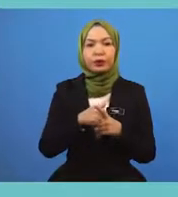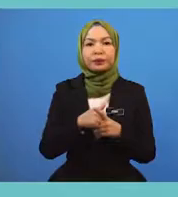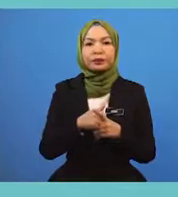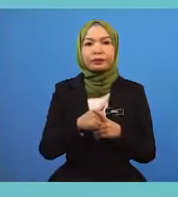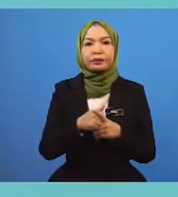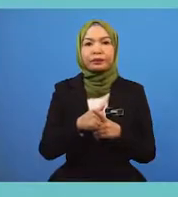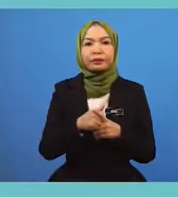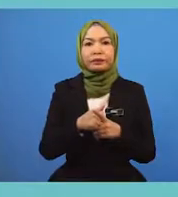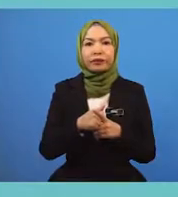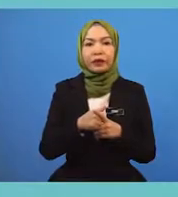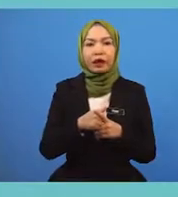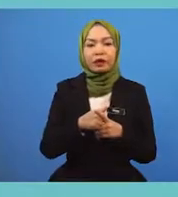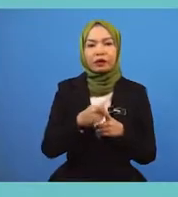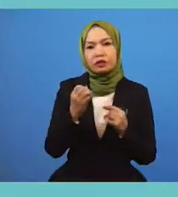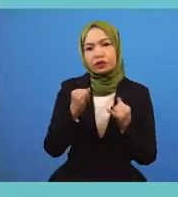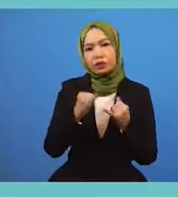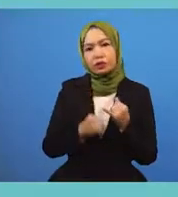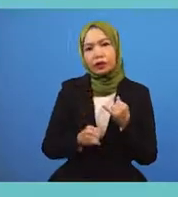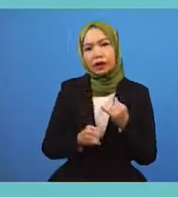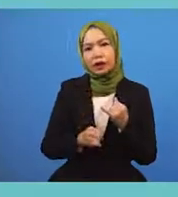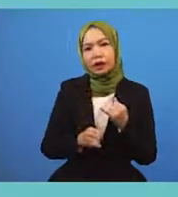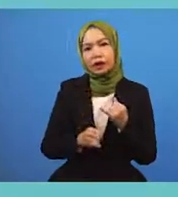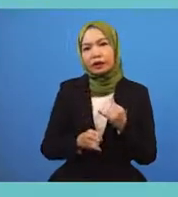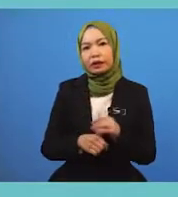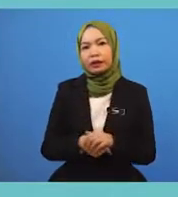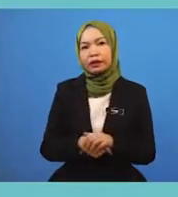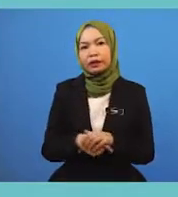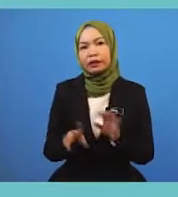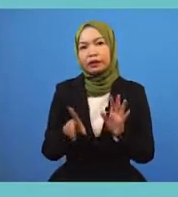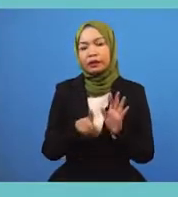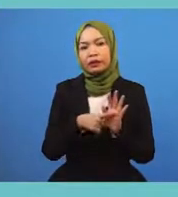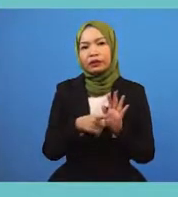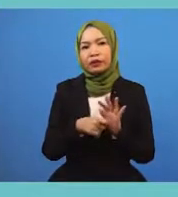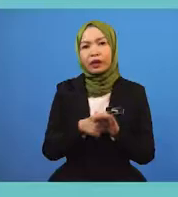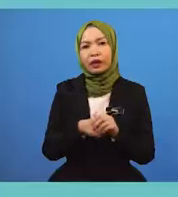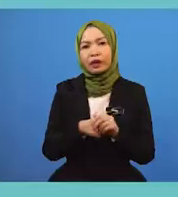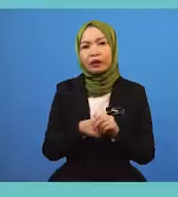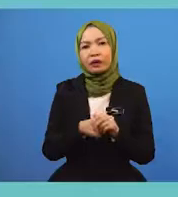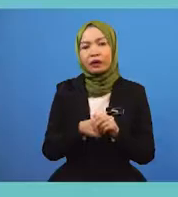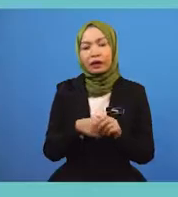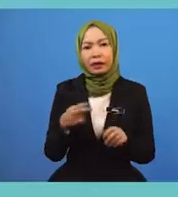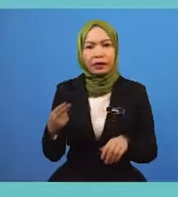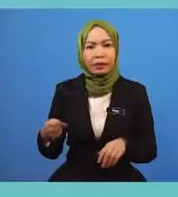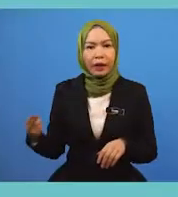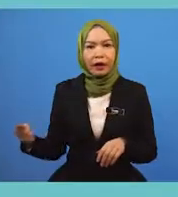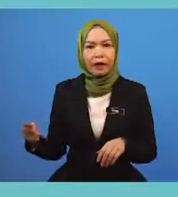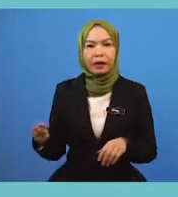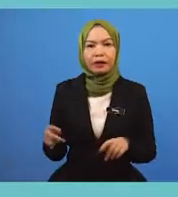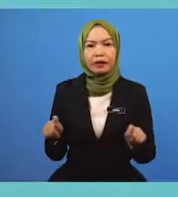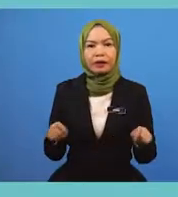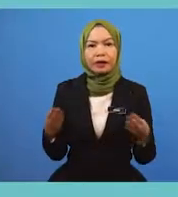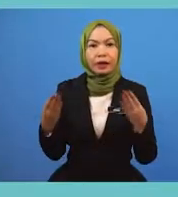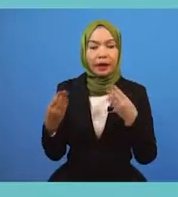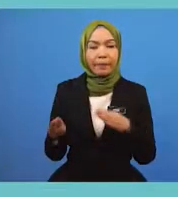Suhu akhir ditolak kepada suhu awal bahan tindak balas. Dan jawapannya